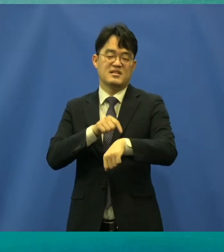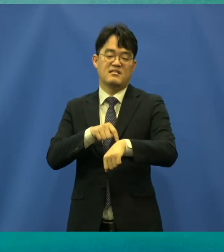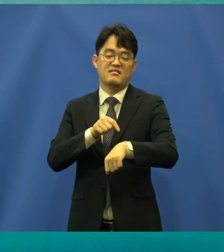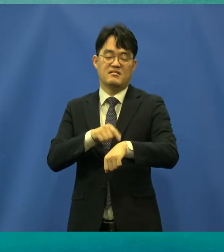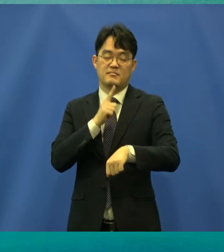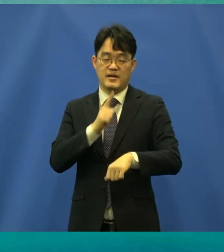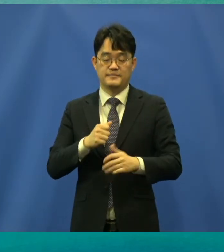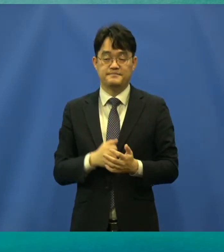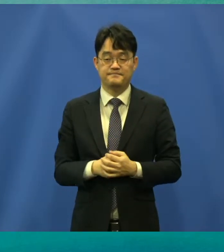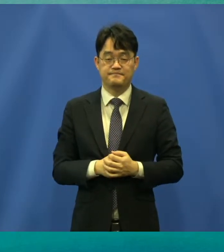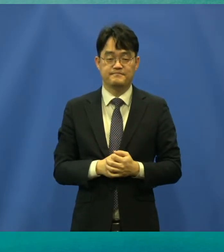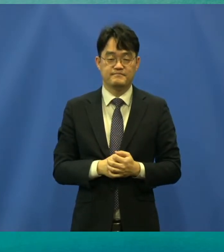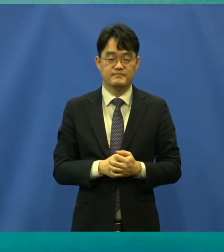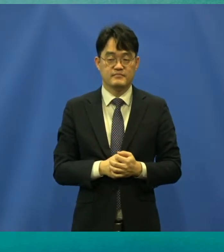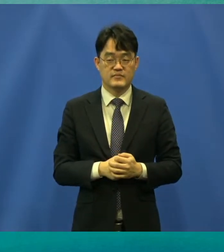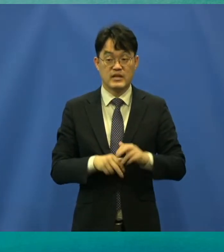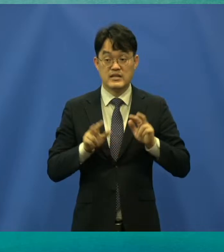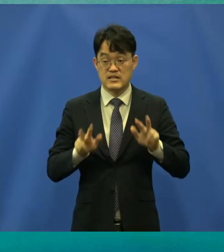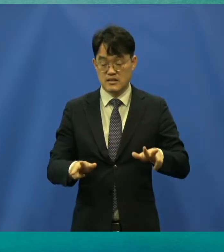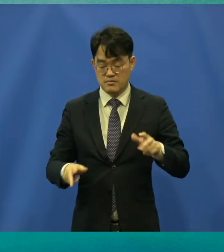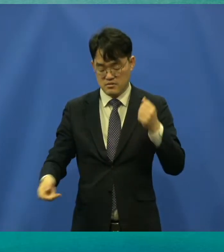지금은 여러분 대수확기입니다.